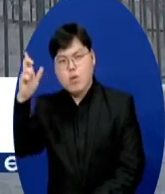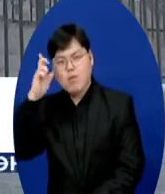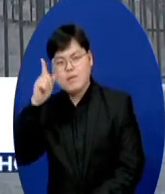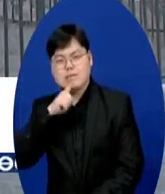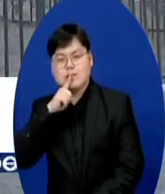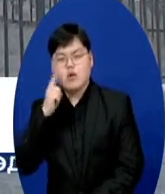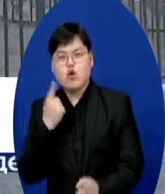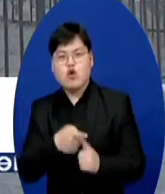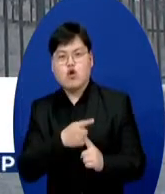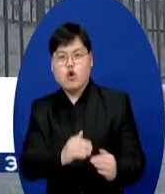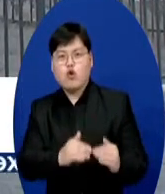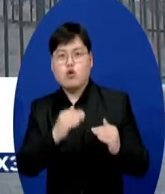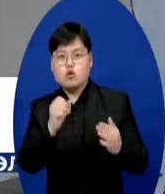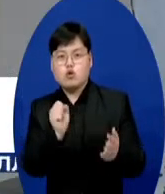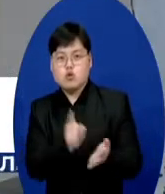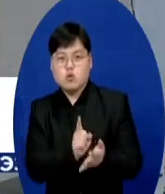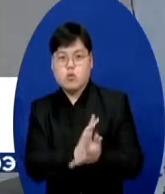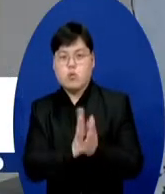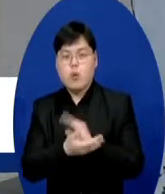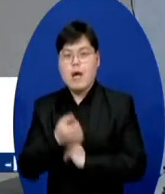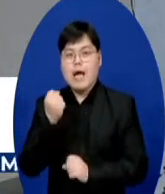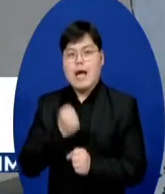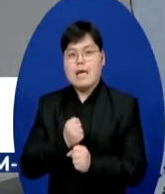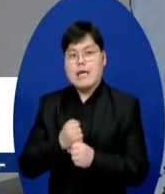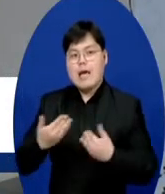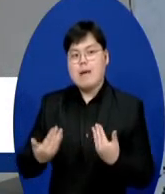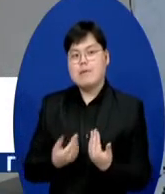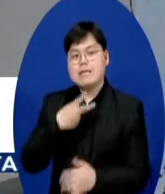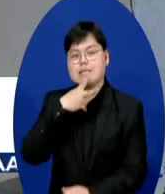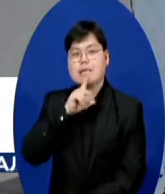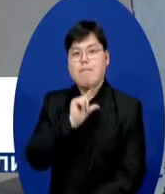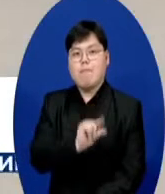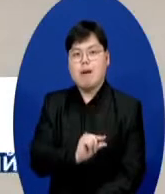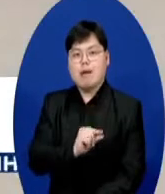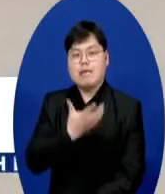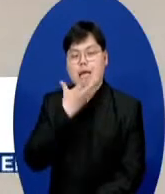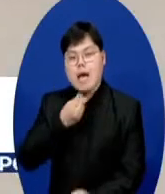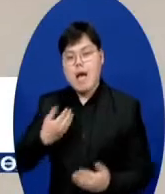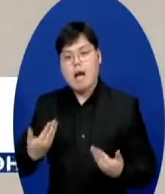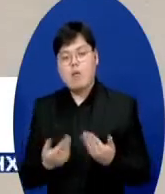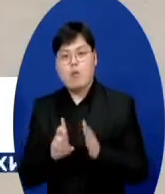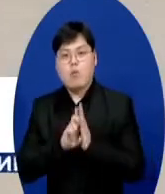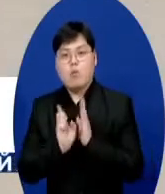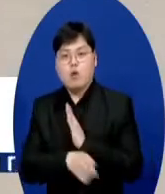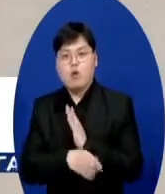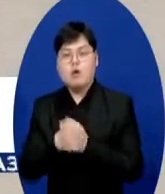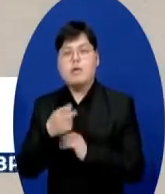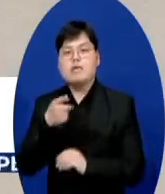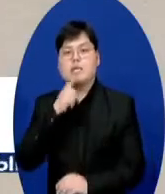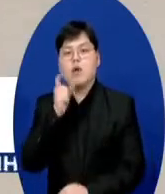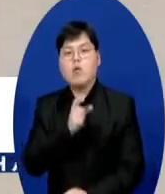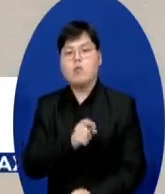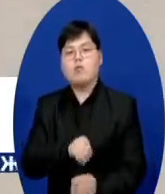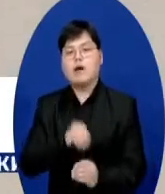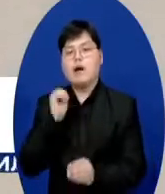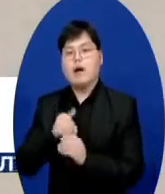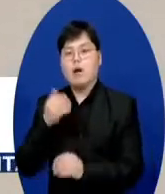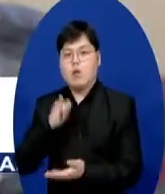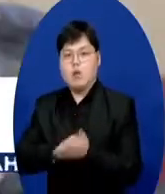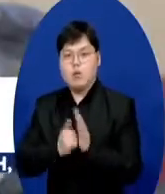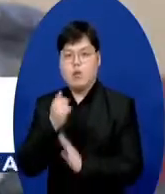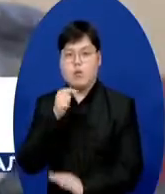нутгаа хөгжүүлэхин чухал. Гэтэл ажиллаж амьдрахад цалин баг. Амьдрахад тав тухгүй байгаа учраас залуус тогтохгүй байгааг нутгийн иргэд